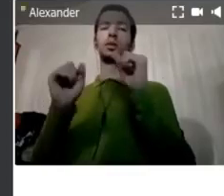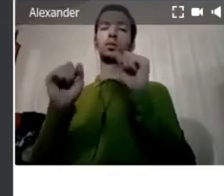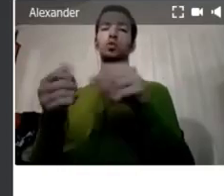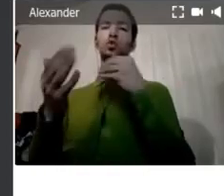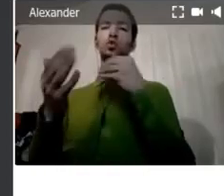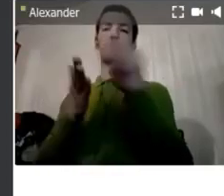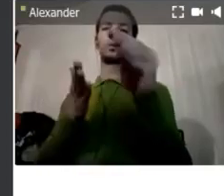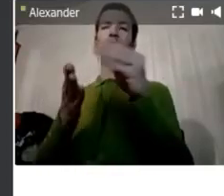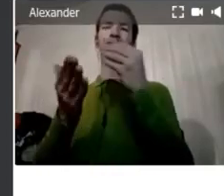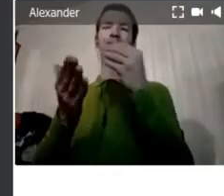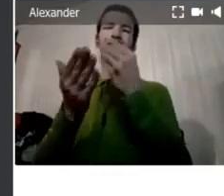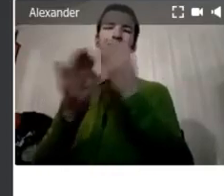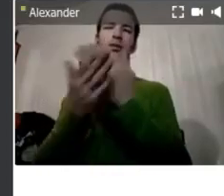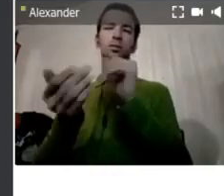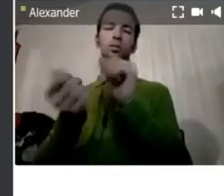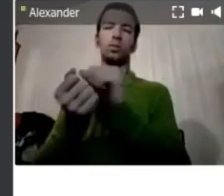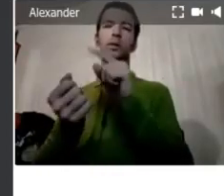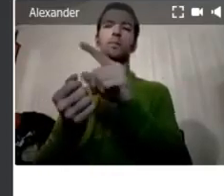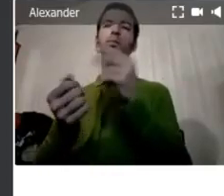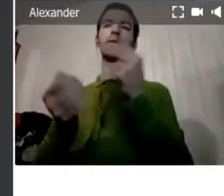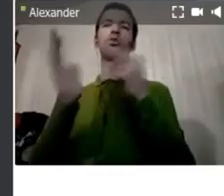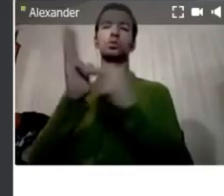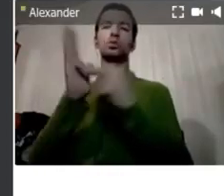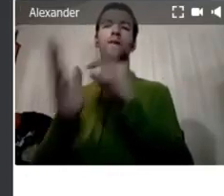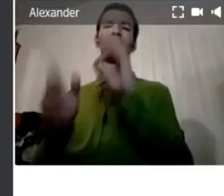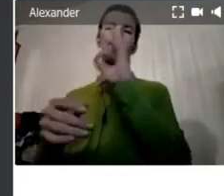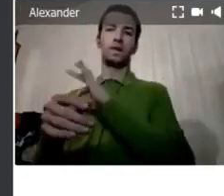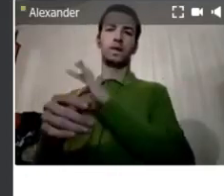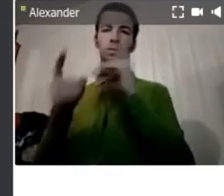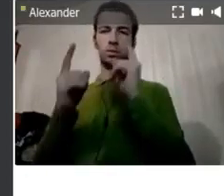То есть сейчас их можно покупать еще выгодно.